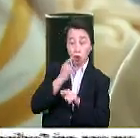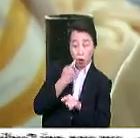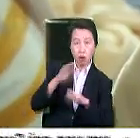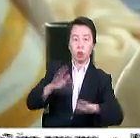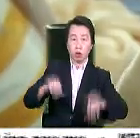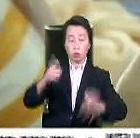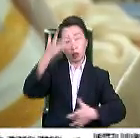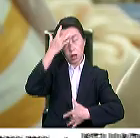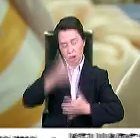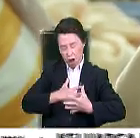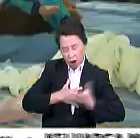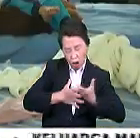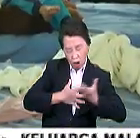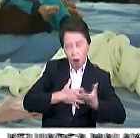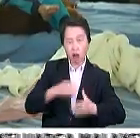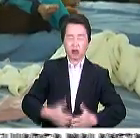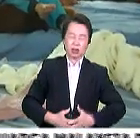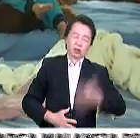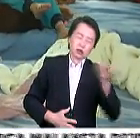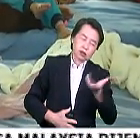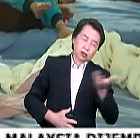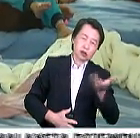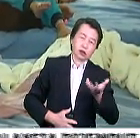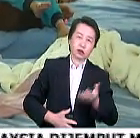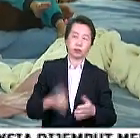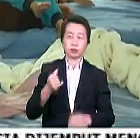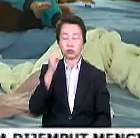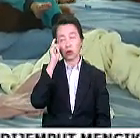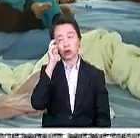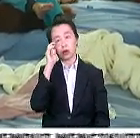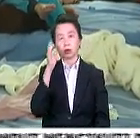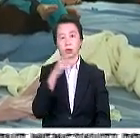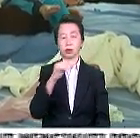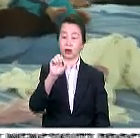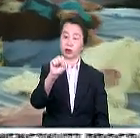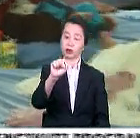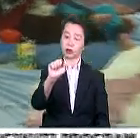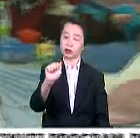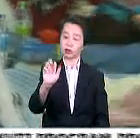mengalami sakit dada atau sakit perut, kurang tahap kesedaran dan juga sawan.